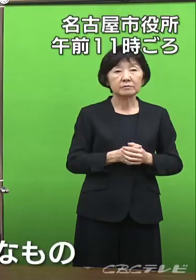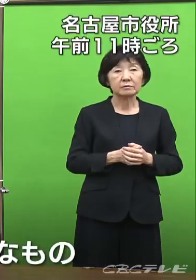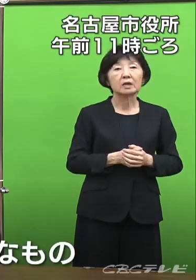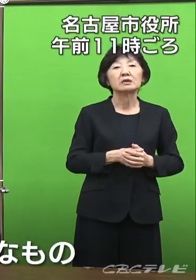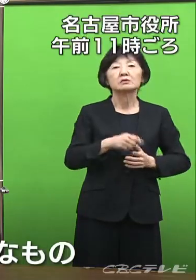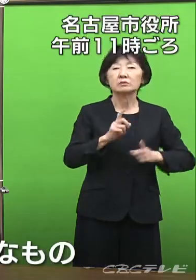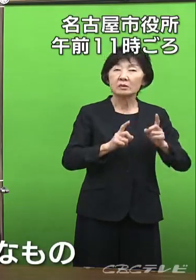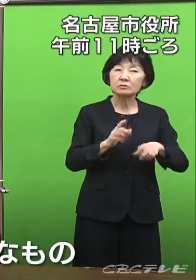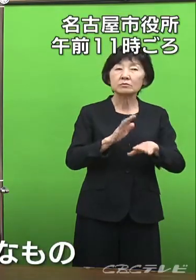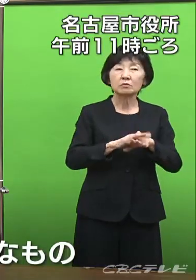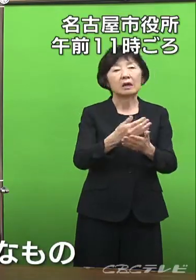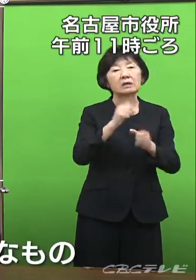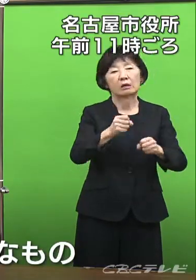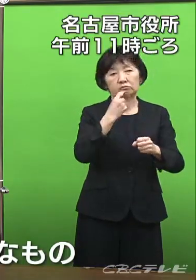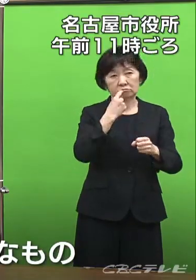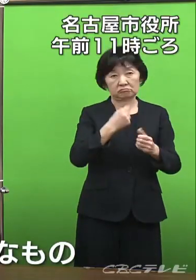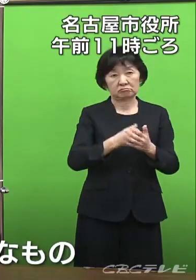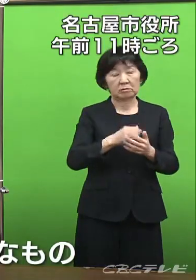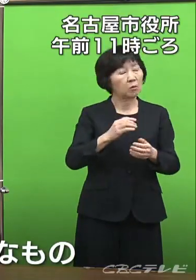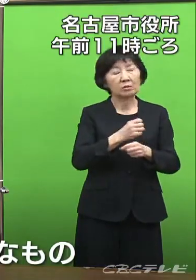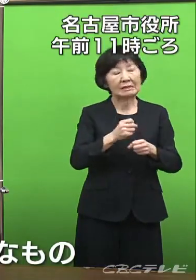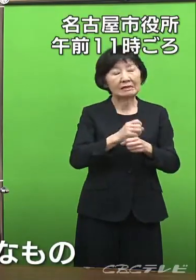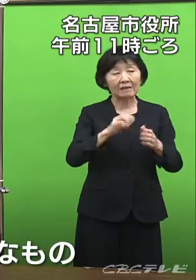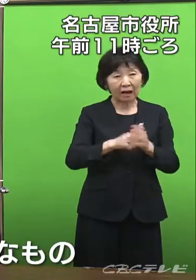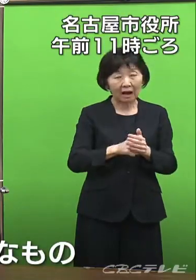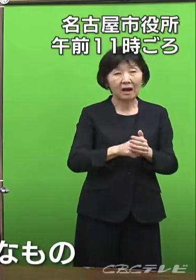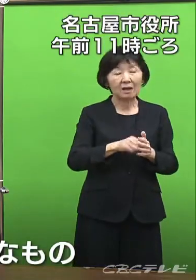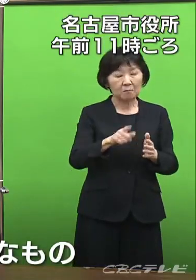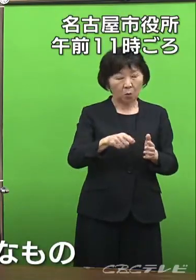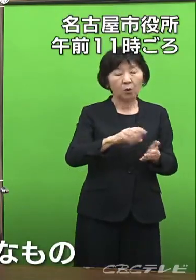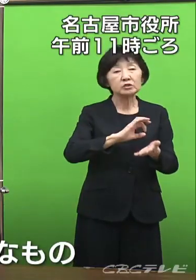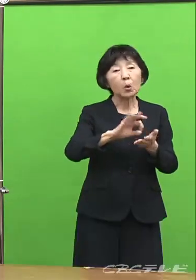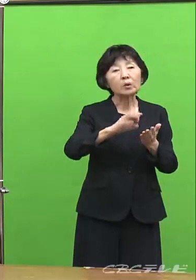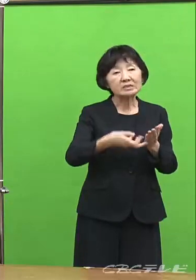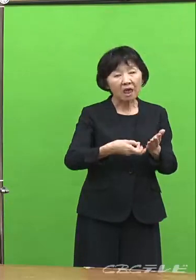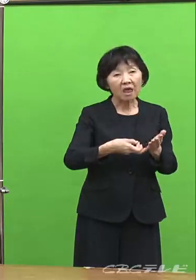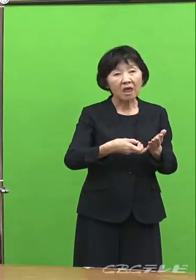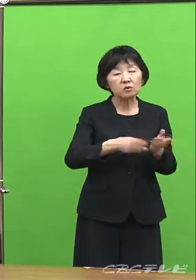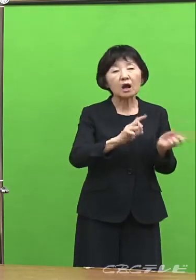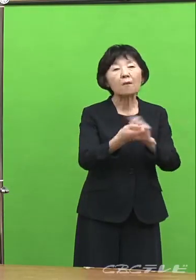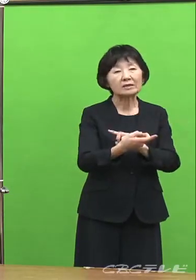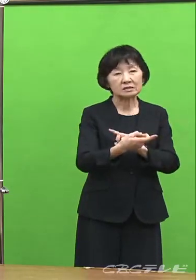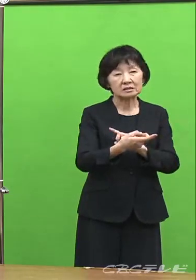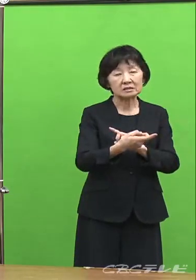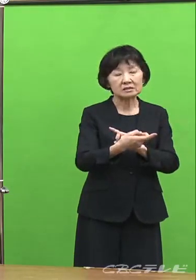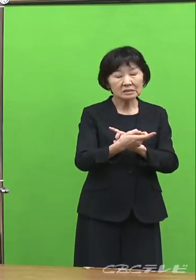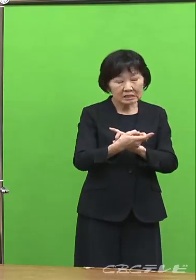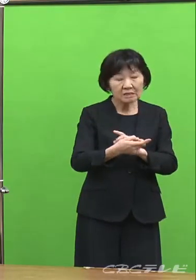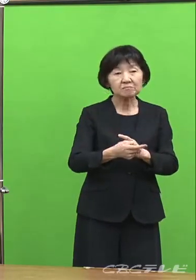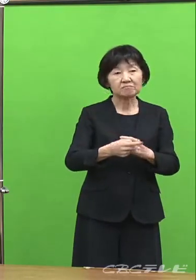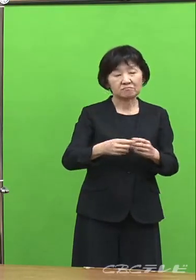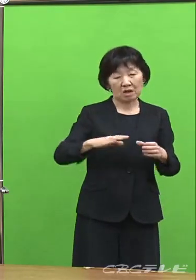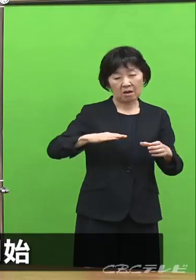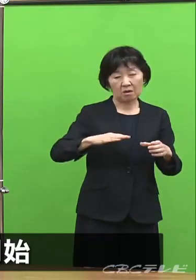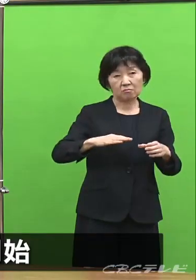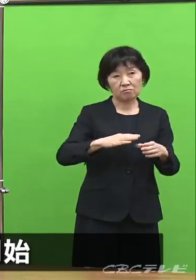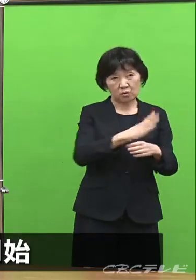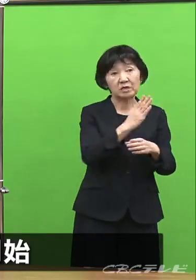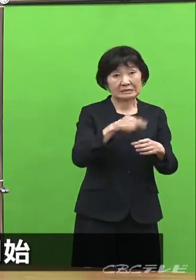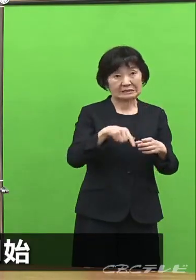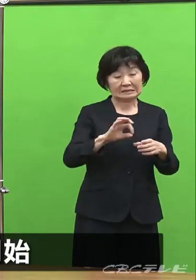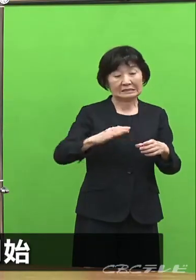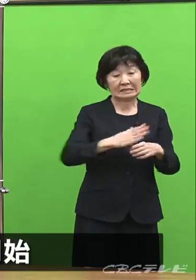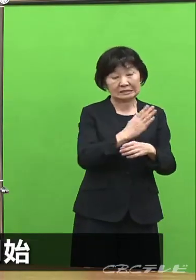とにかくお金を使っていくと消費税減税の代わりみたいなもんですわおとといから申し込みが始まった